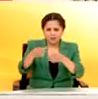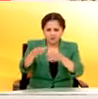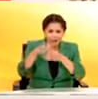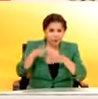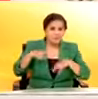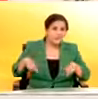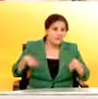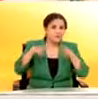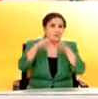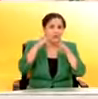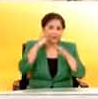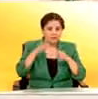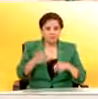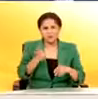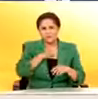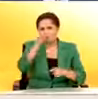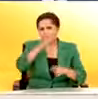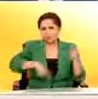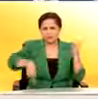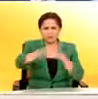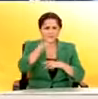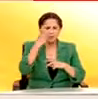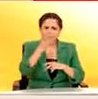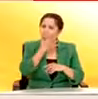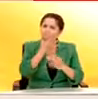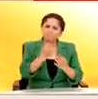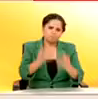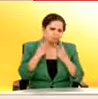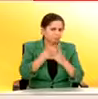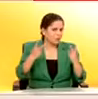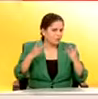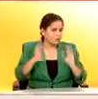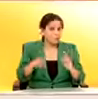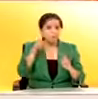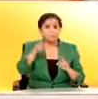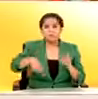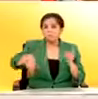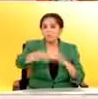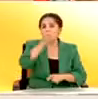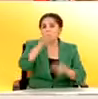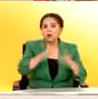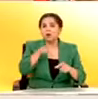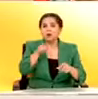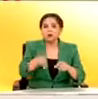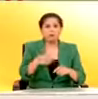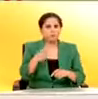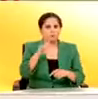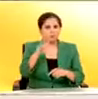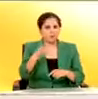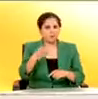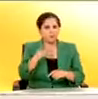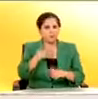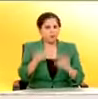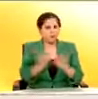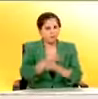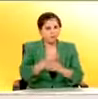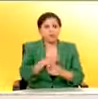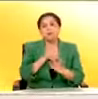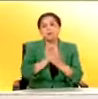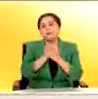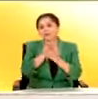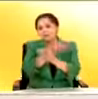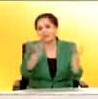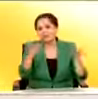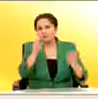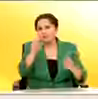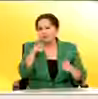भी हमारे खिलाड़ियों का प्रदर्शन शानदार रहा, जहां उन्होंने 20 मेडल जीते। साथियों,